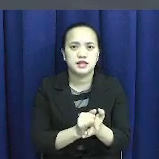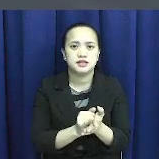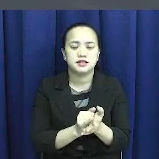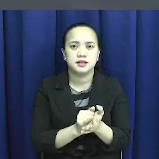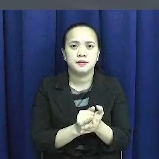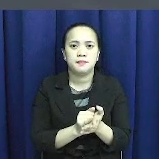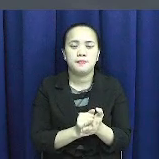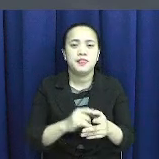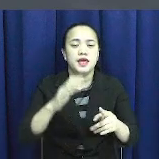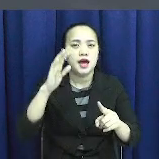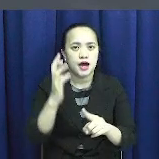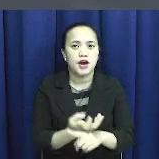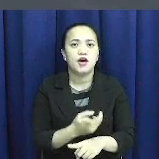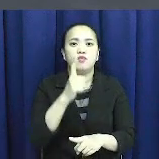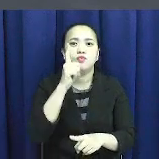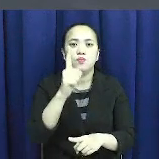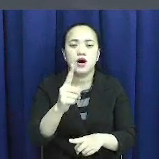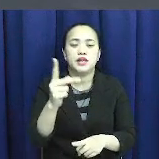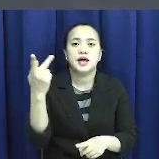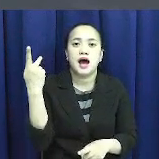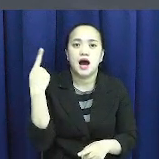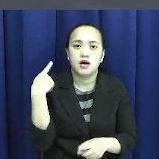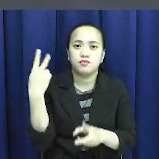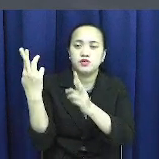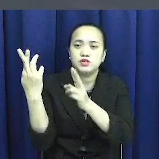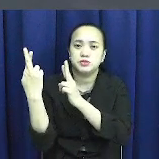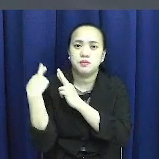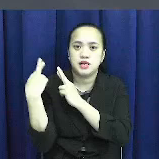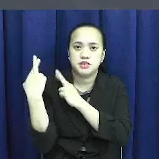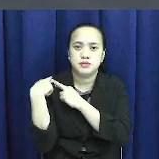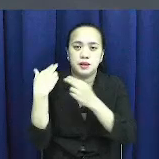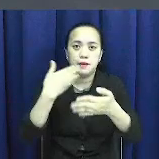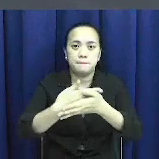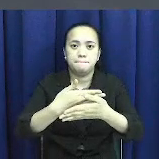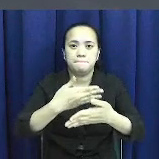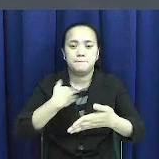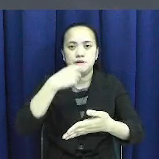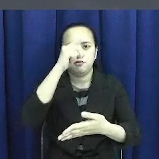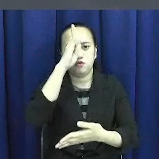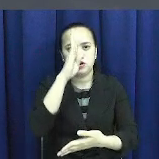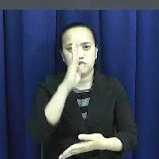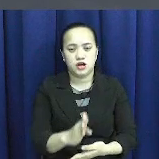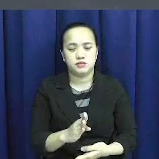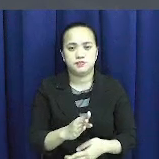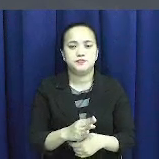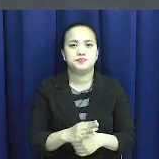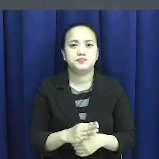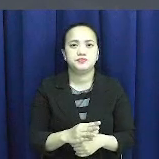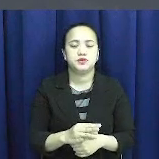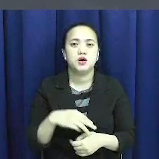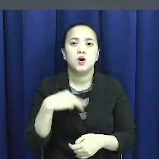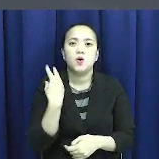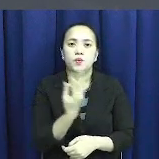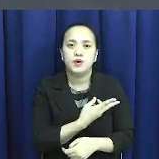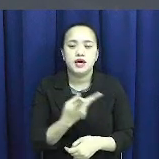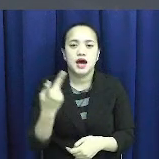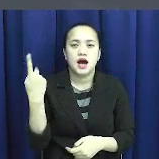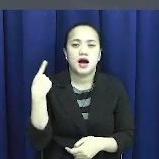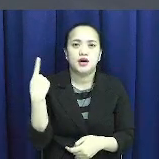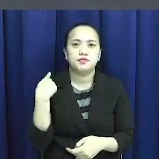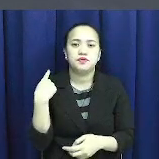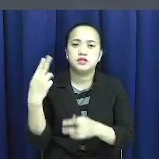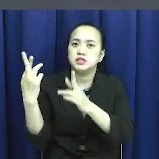isa ay accountable tayo sa Diyos sa lahat ng ating mga ginawang